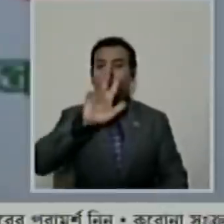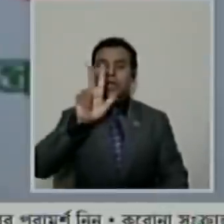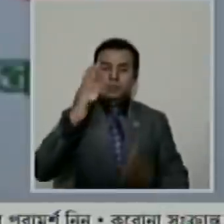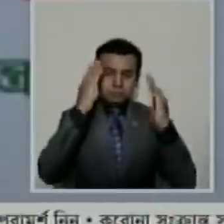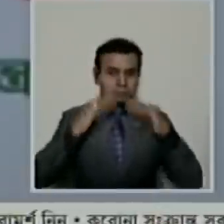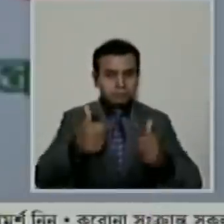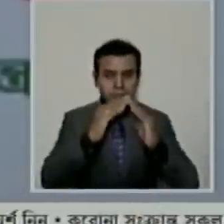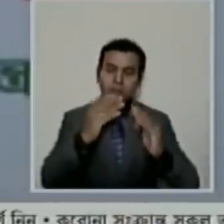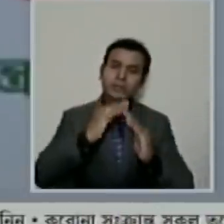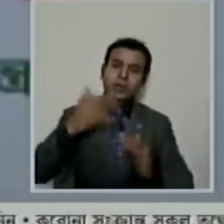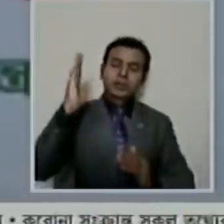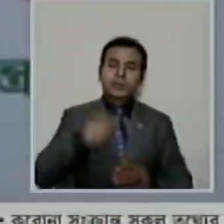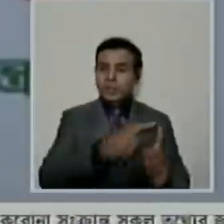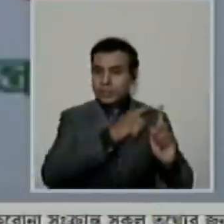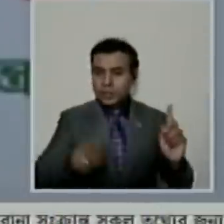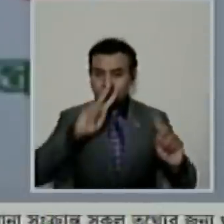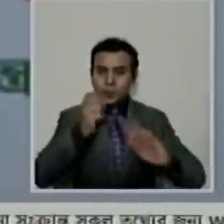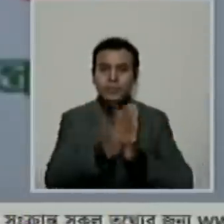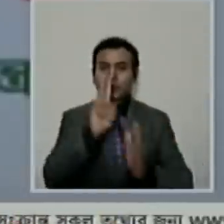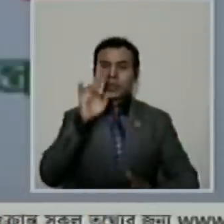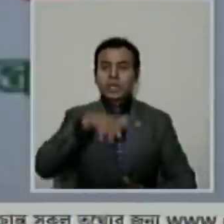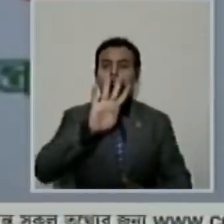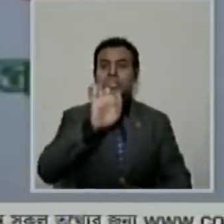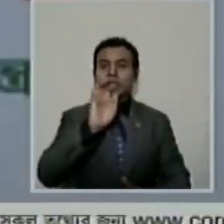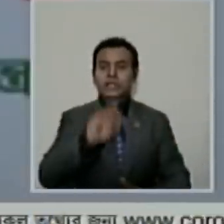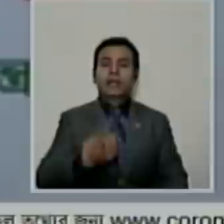2,40,548 জন, এ পর্যন্ত ছাড় পেয়েছেন